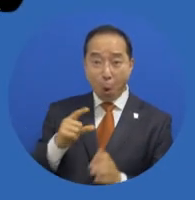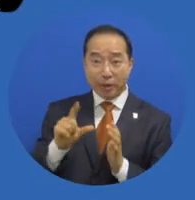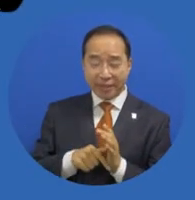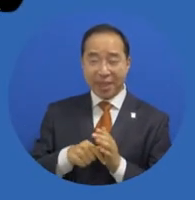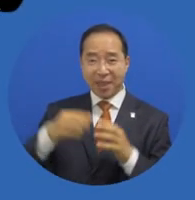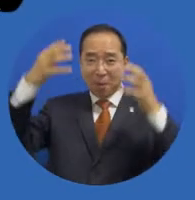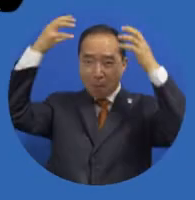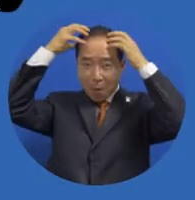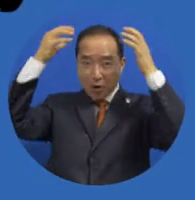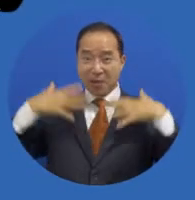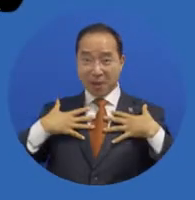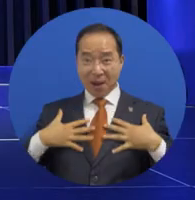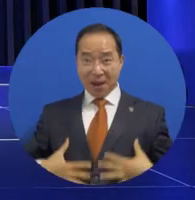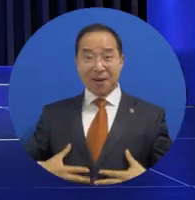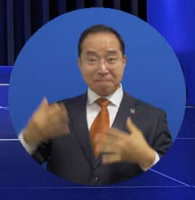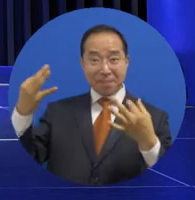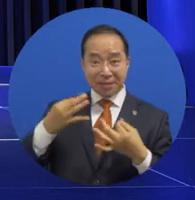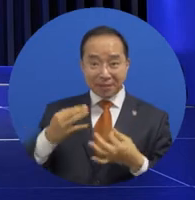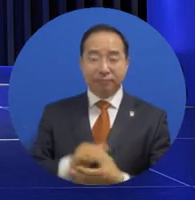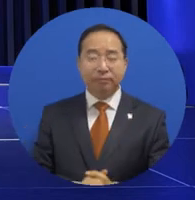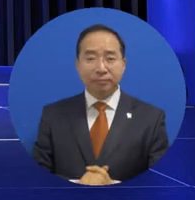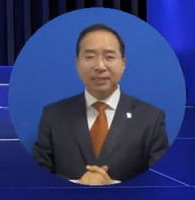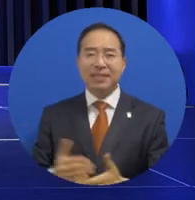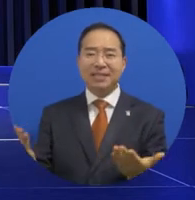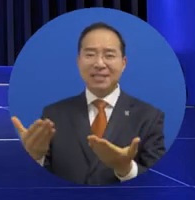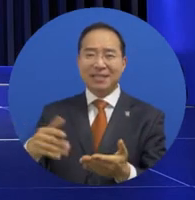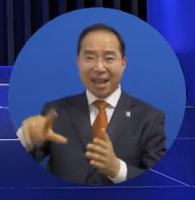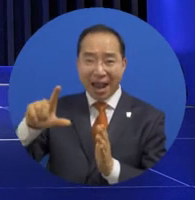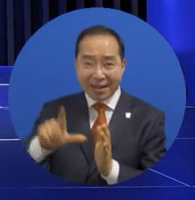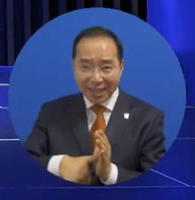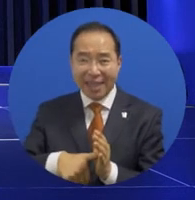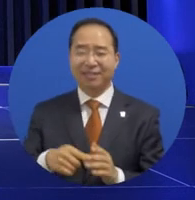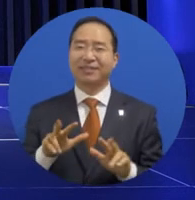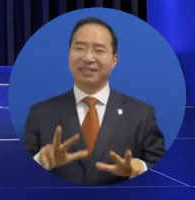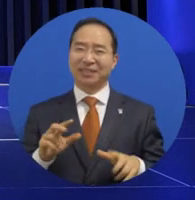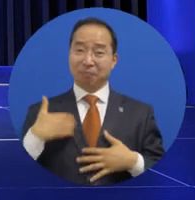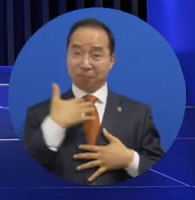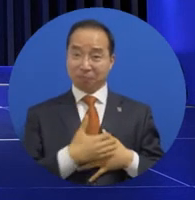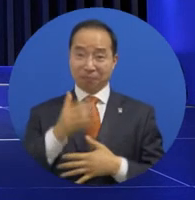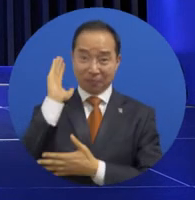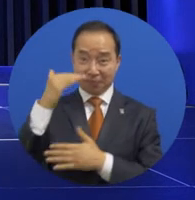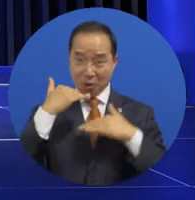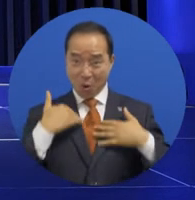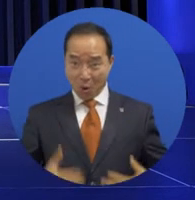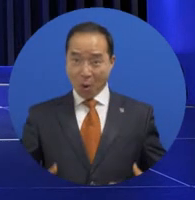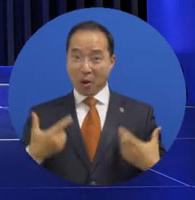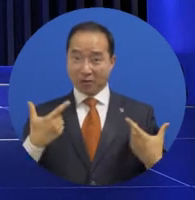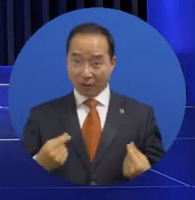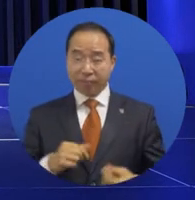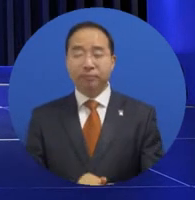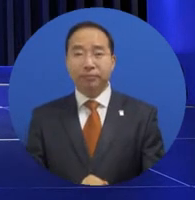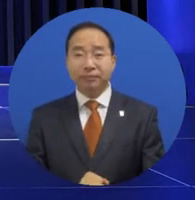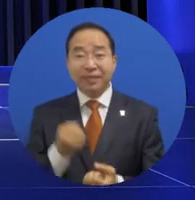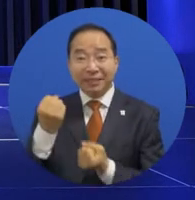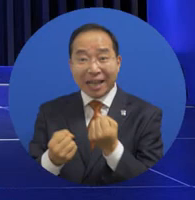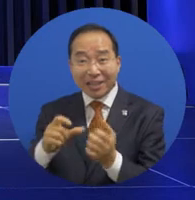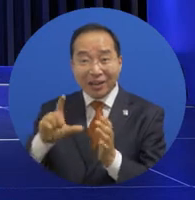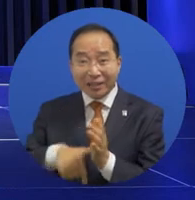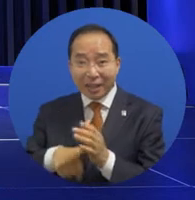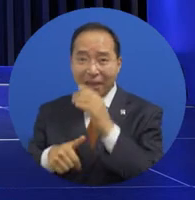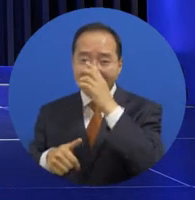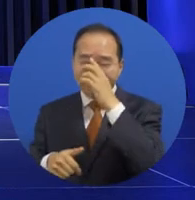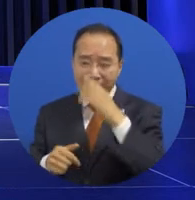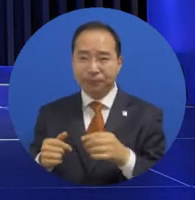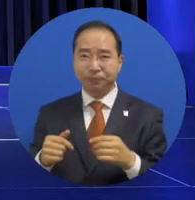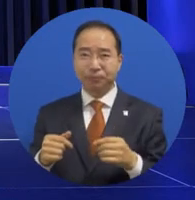때의 복장 보셨죠? 저는 회사 다닐 때는 이렇게 점잖은 복장으로 회사를 다니지만 자전거를 탈 때는 아까 그